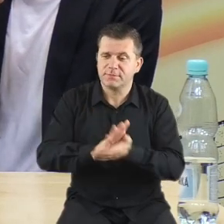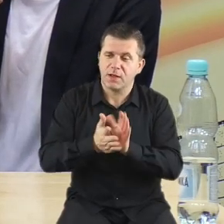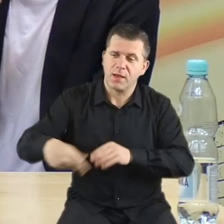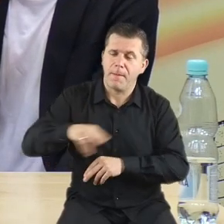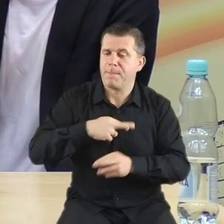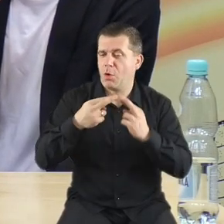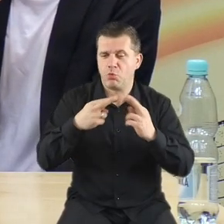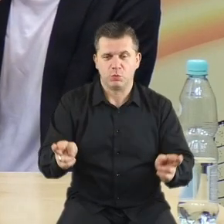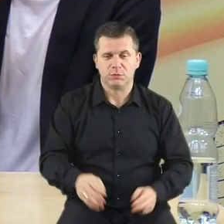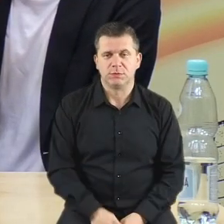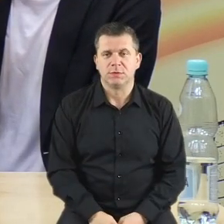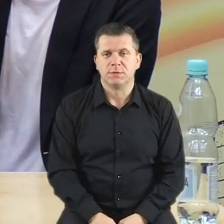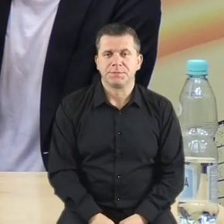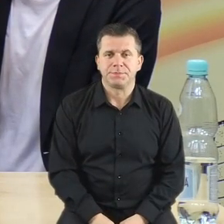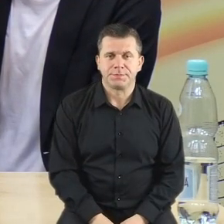I